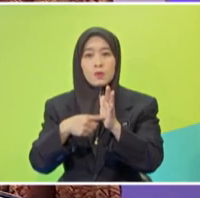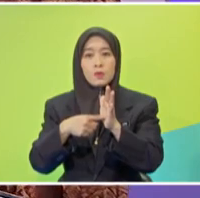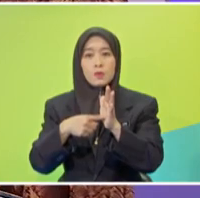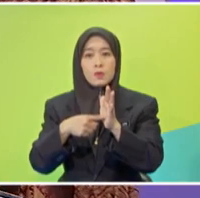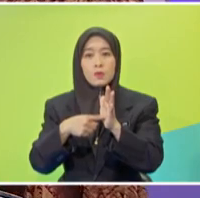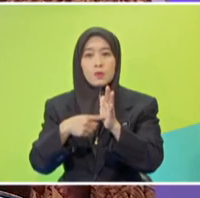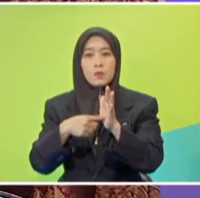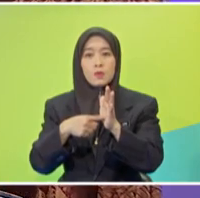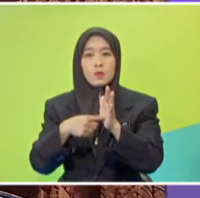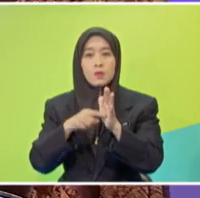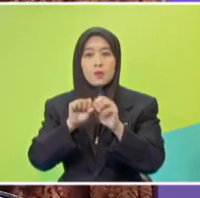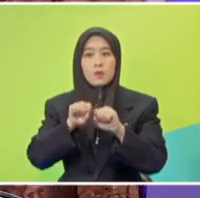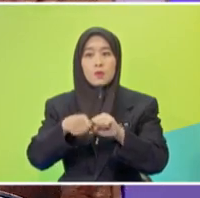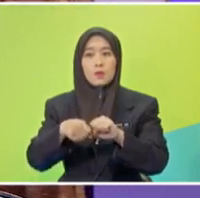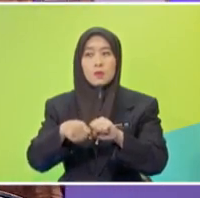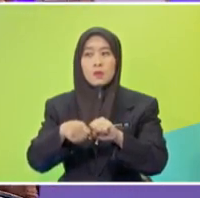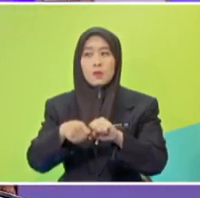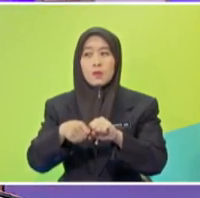supaya menunjukkan